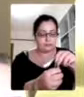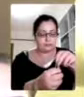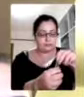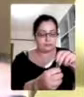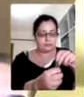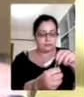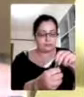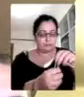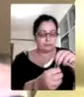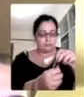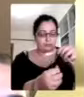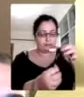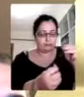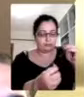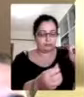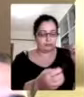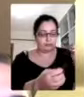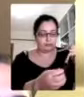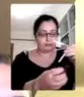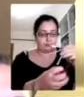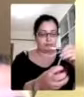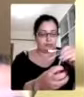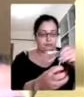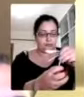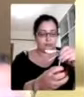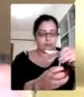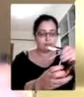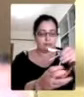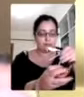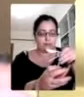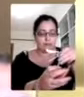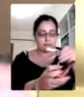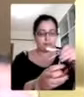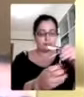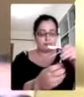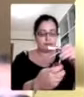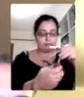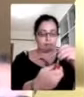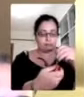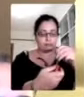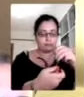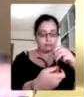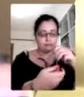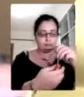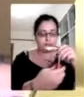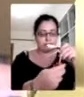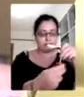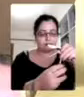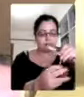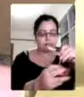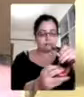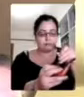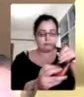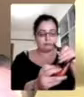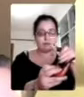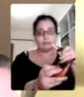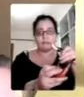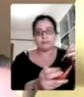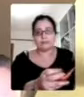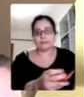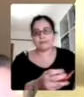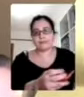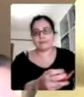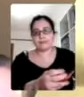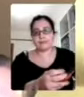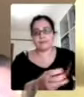olayın mantığı odur. Dumanı soğutması. Ama tabii uzun pipolarda şöyle bir handikap da vardır. Ağzınıza gelen dumanın